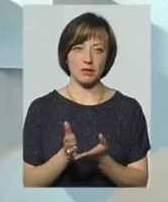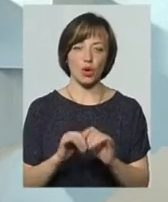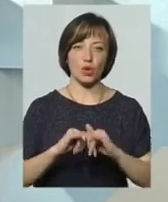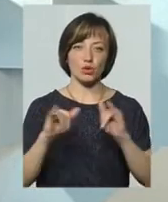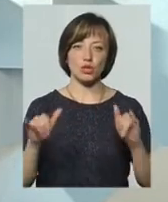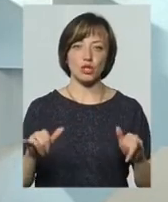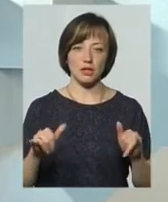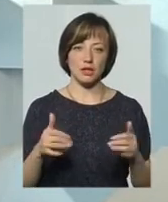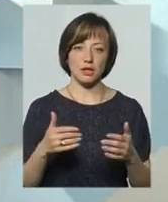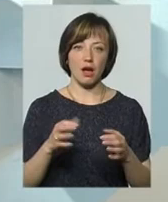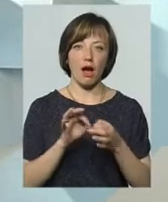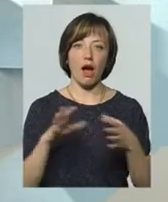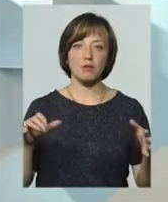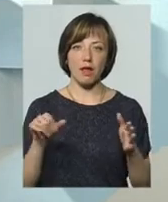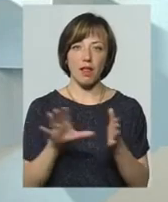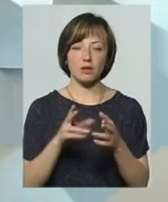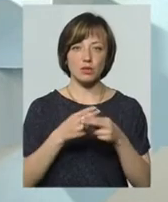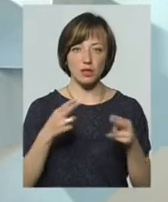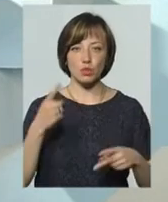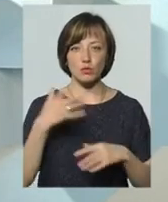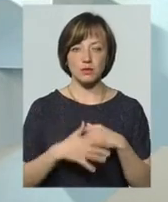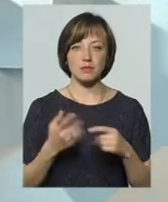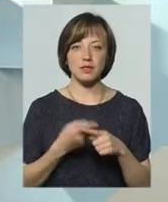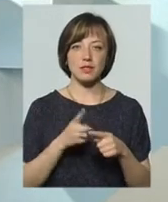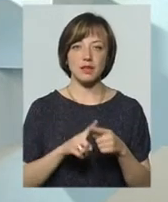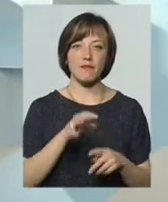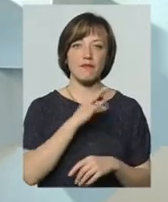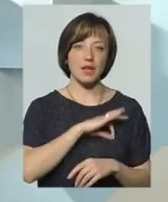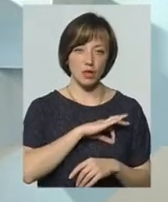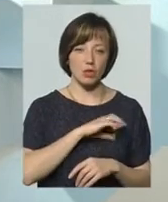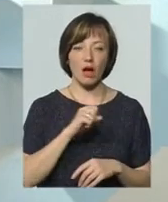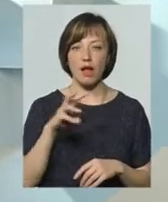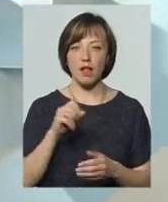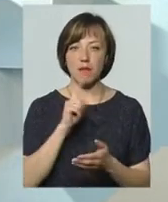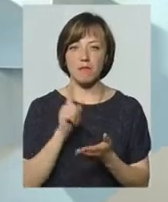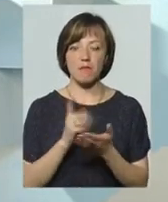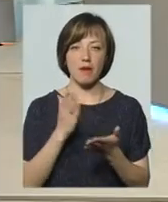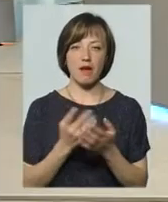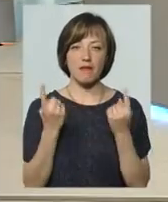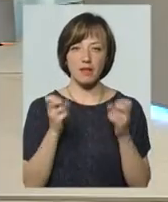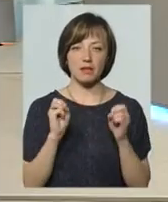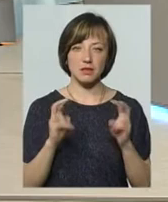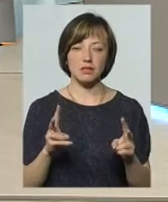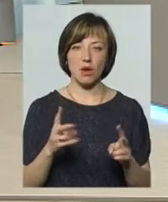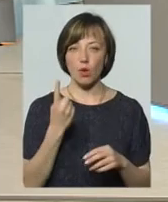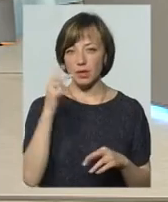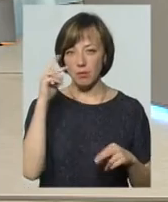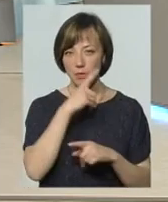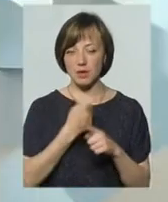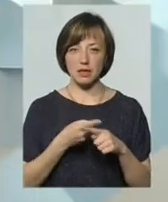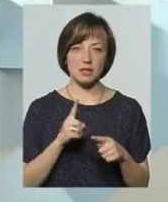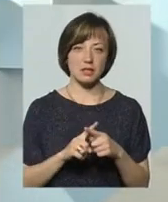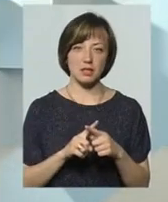розширення атомних електростанцій, тому що розуміємо, що це вигідно, але це має великі ризики. Тобто одна помилка, і це